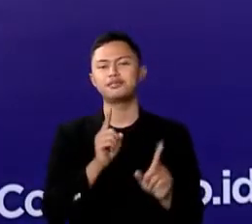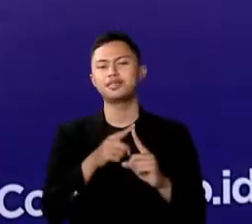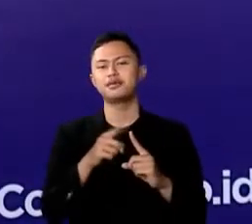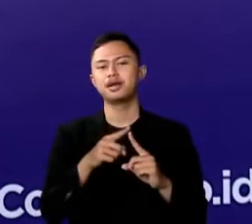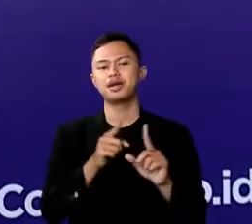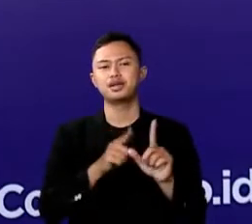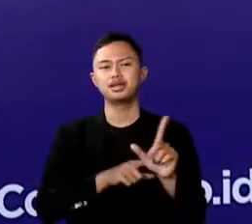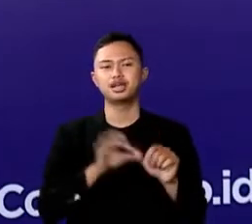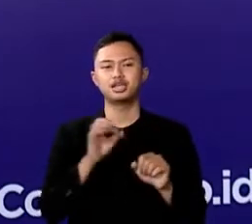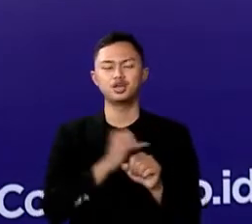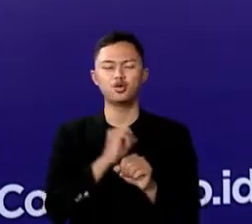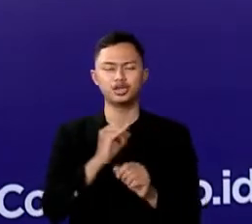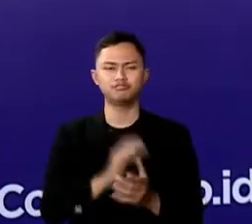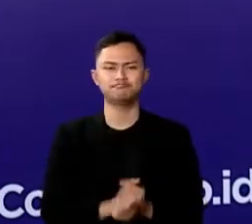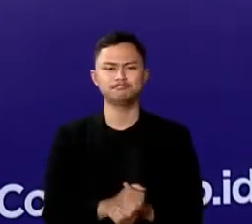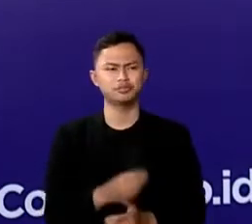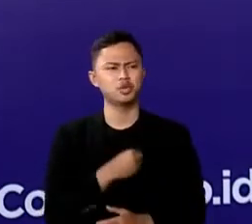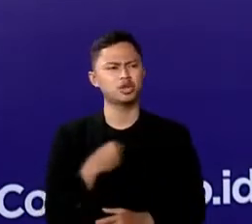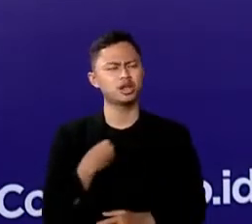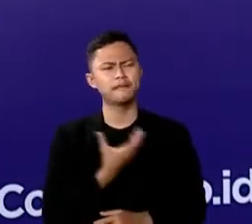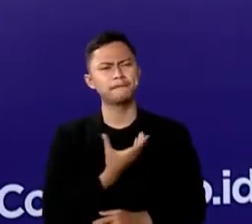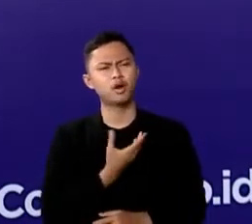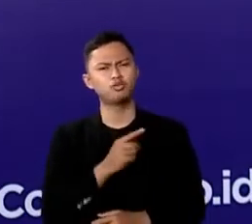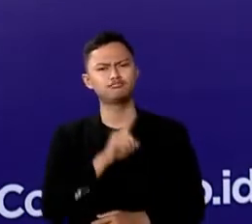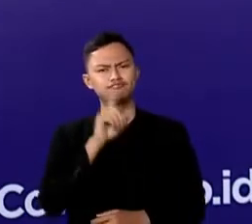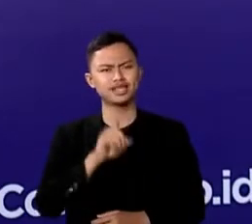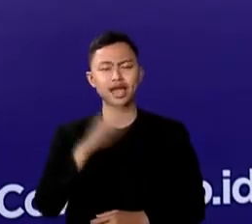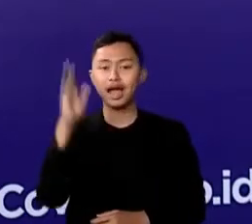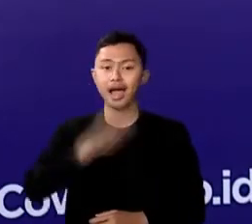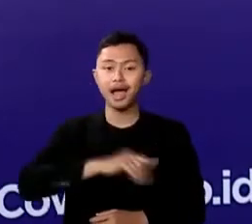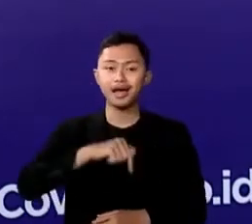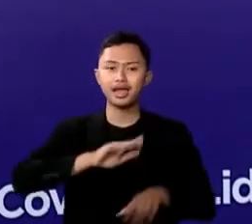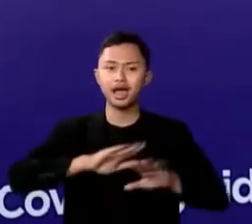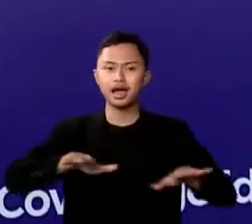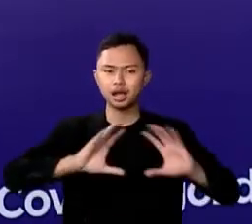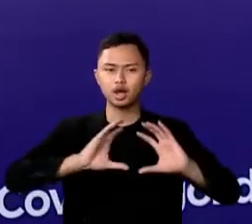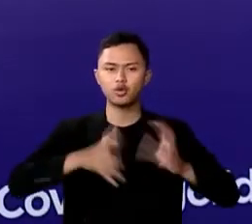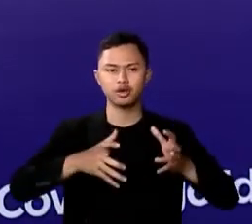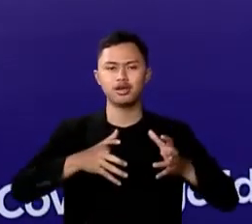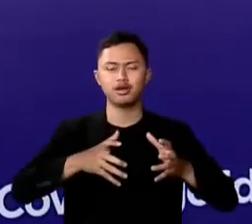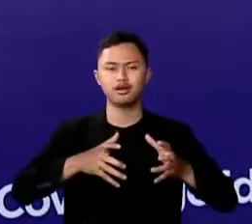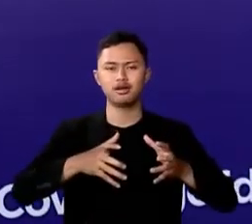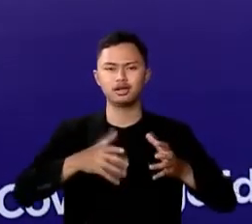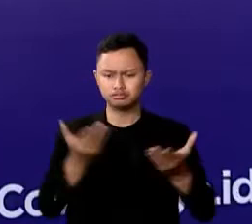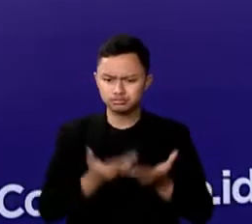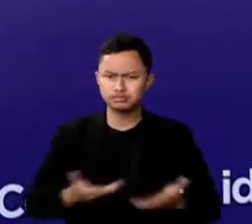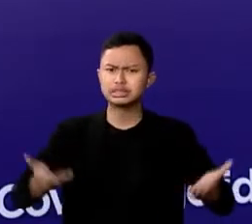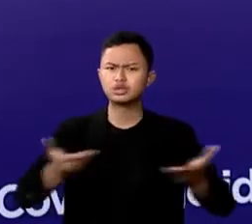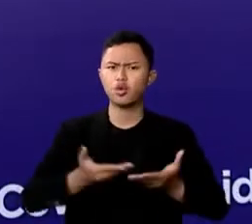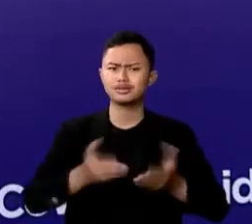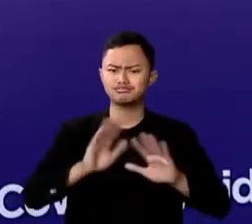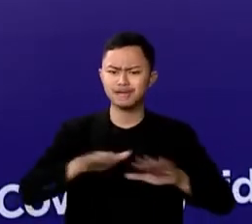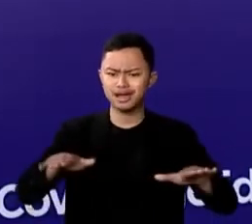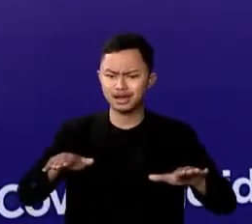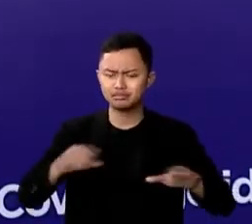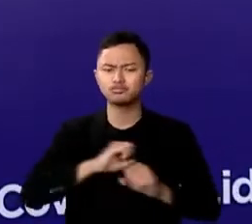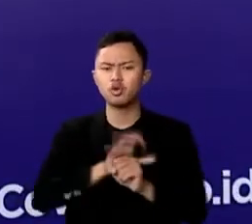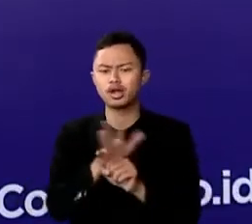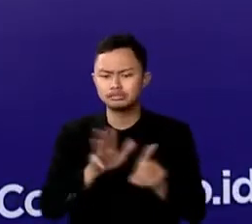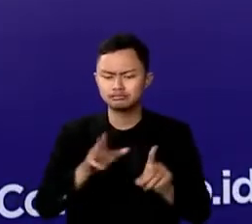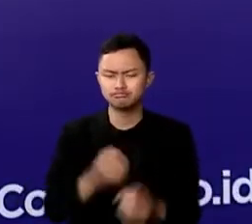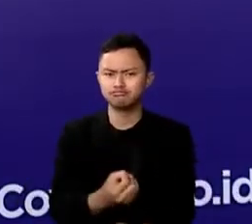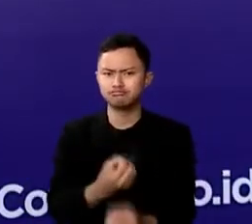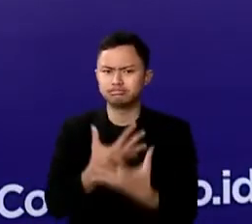Yogi dog ini memperingati hari anak sedunia Bagaimana kondisi anak-anak yang terpapar